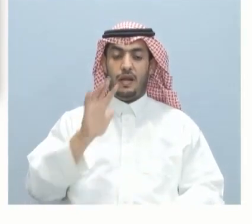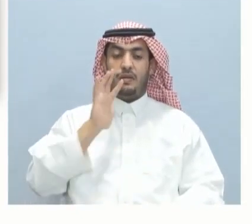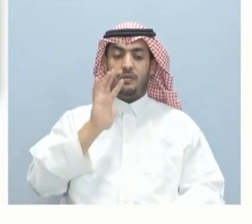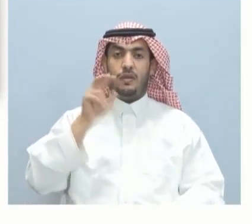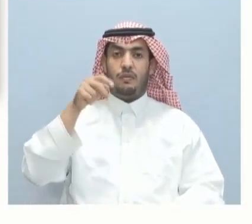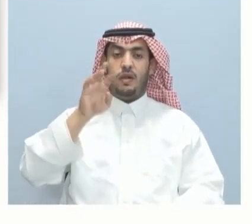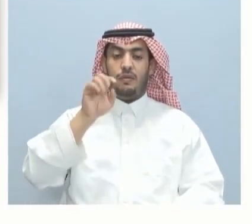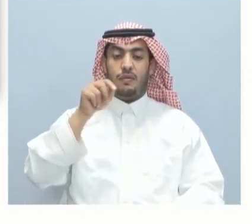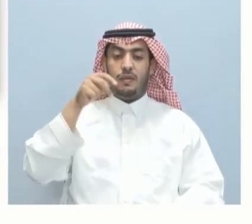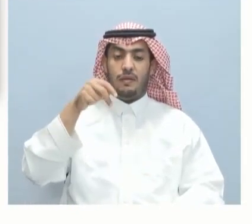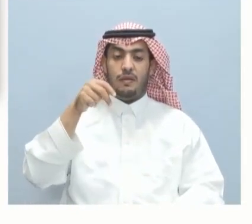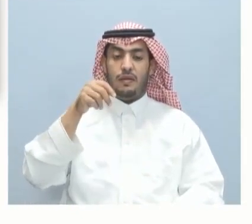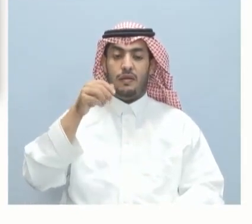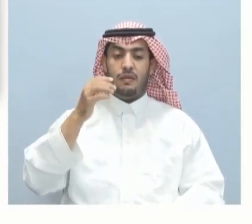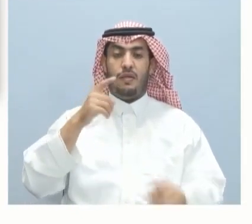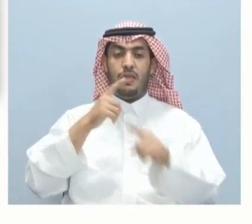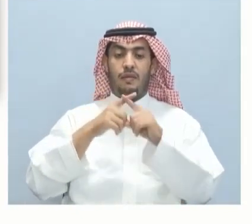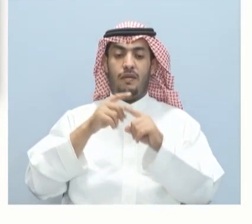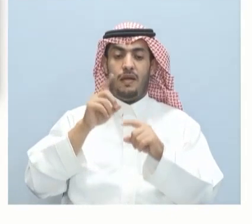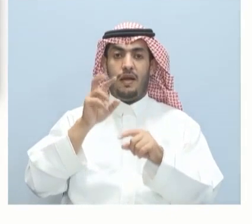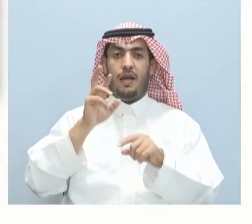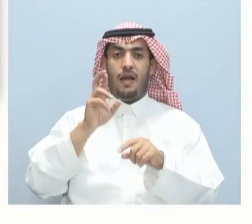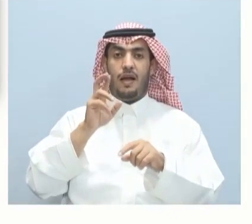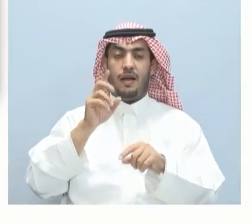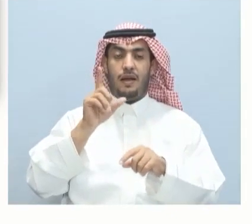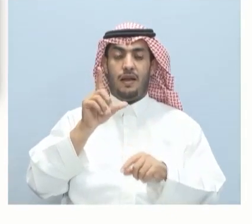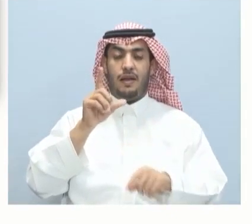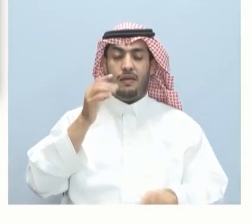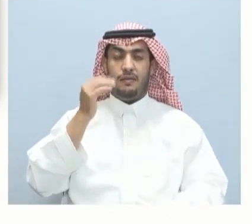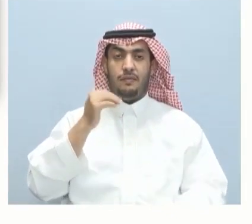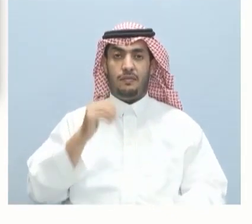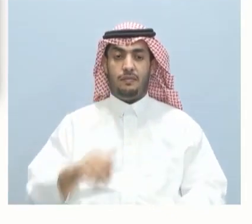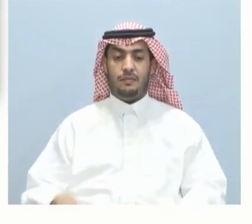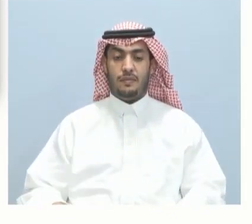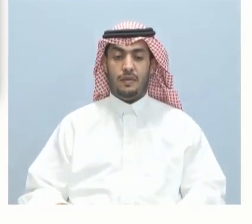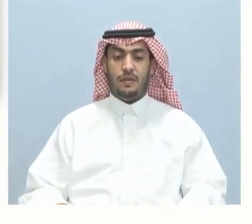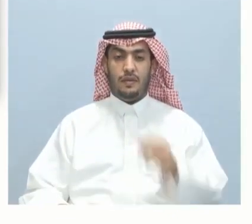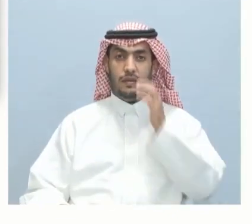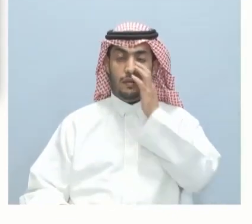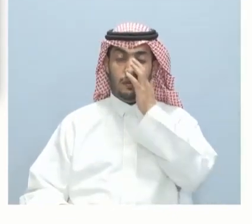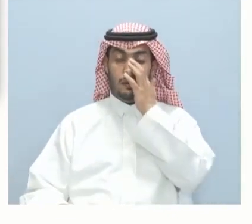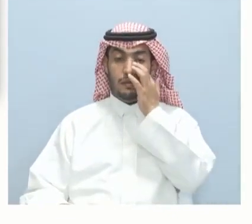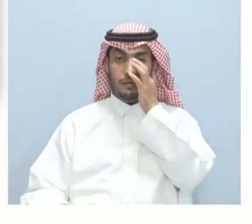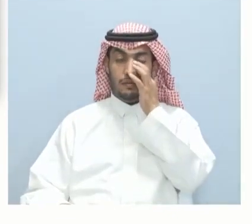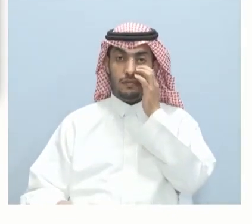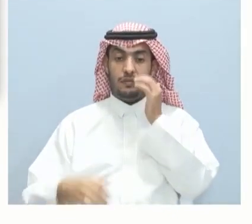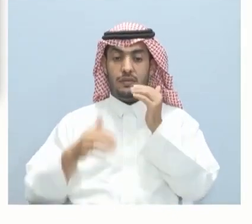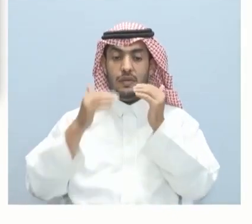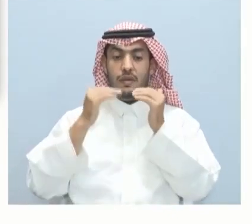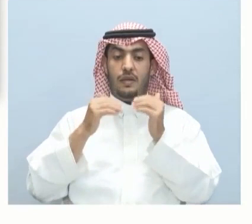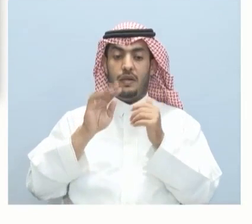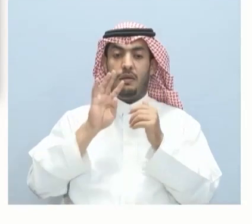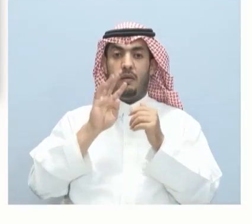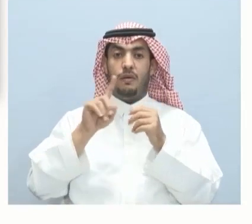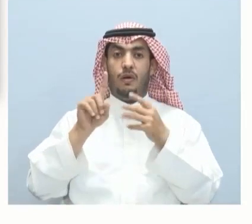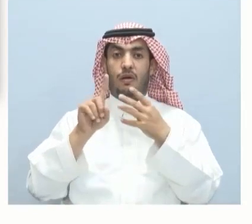548 ب8 مضروبه في الار ال كما هي صح الكلام تساوي نزلت 421